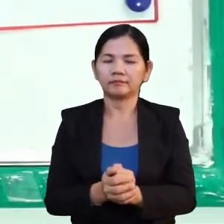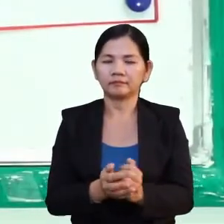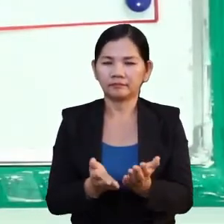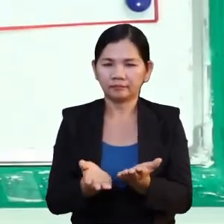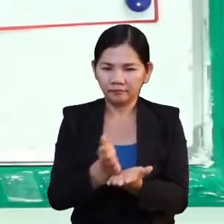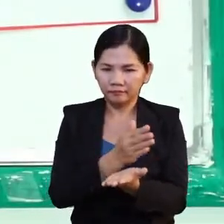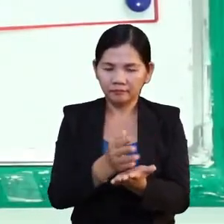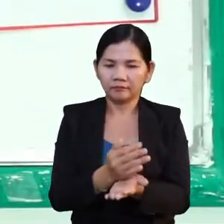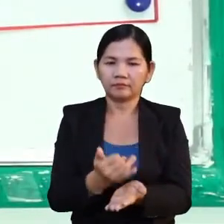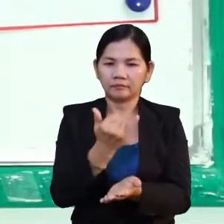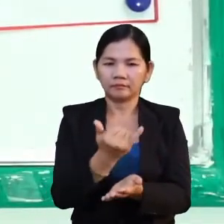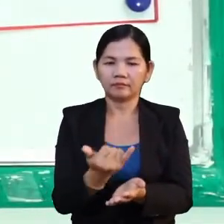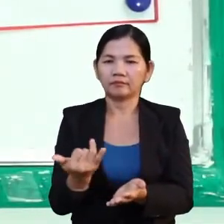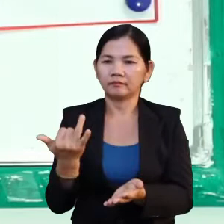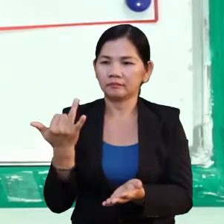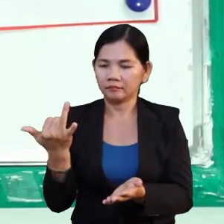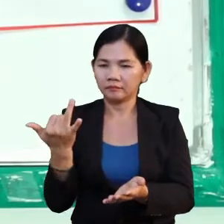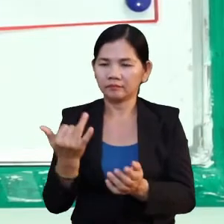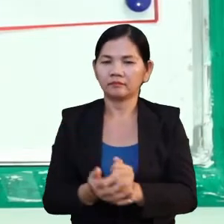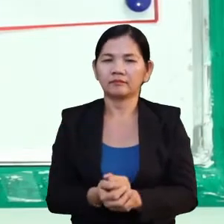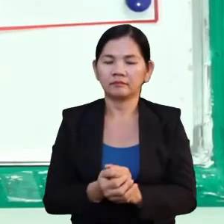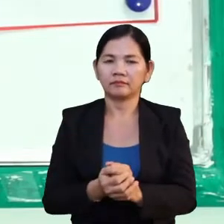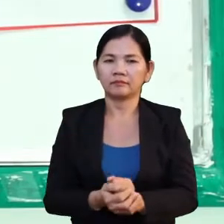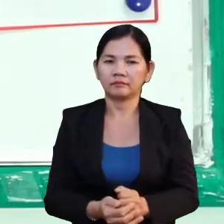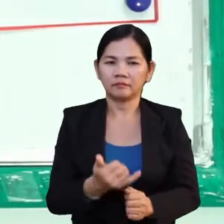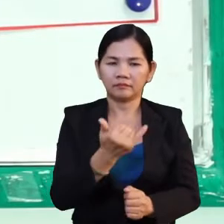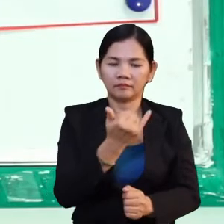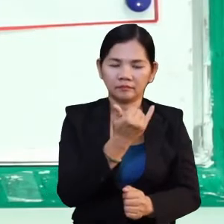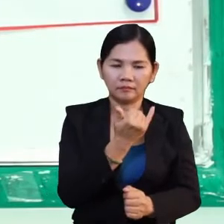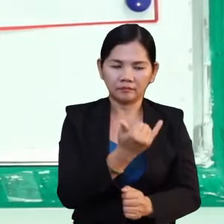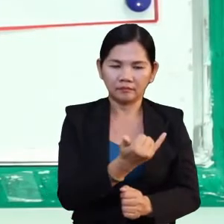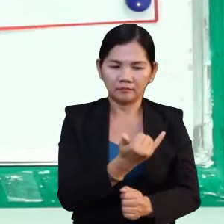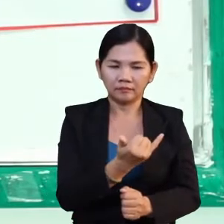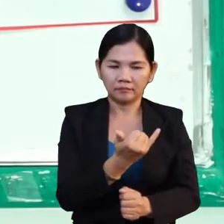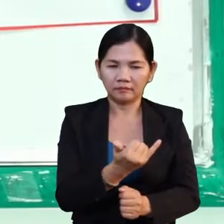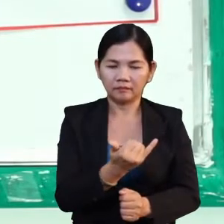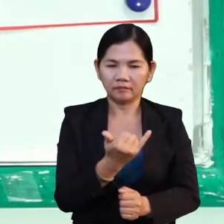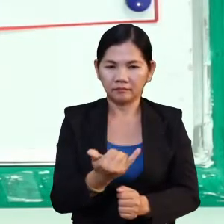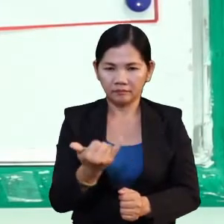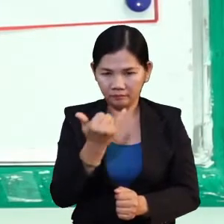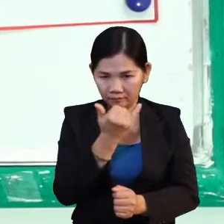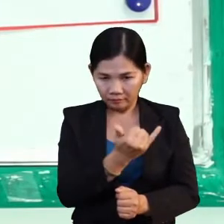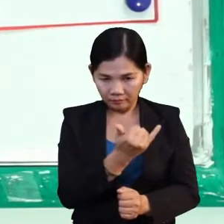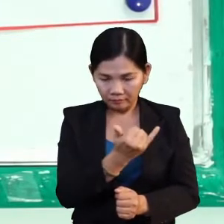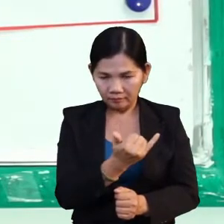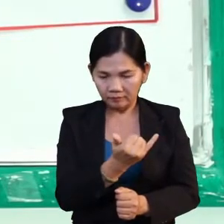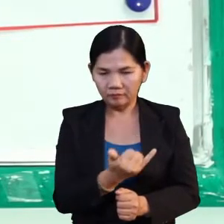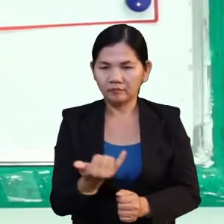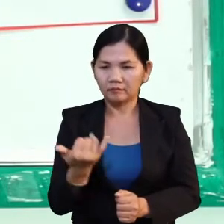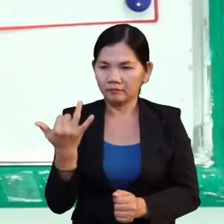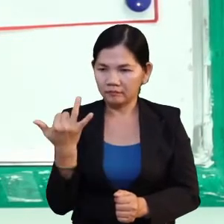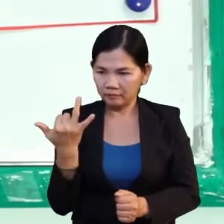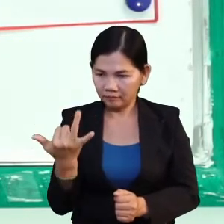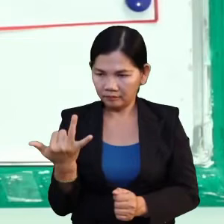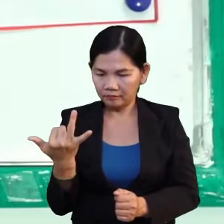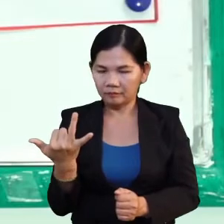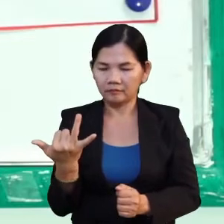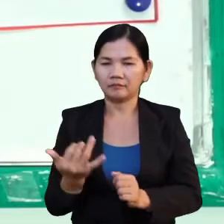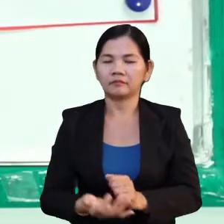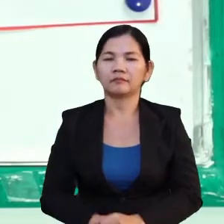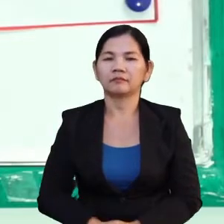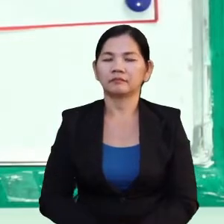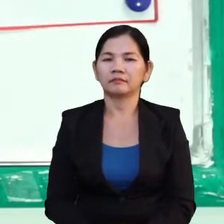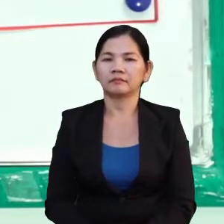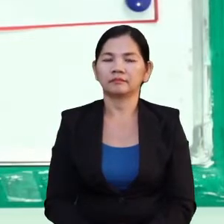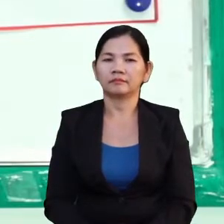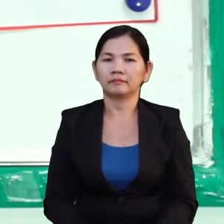ព័រទី67ដែលមានលេខទំព័រនៅចុងនៅកន្លែងដៃអ្នកគ្រូនេះគឺលេខ6និងលេខ